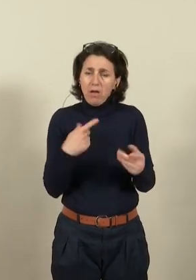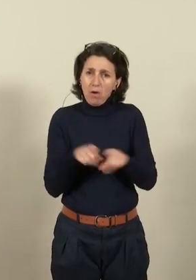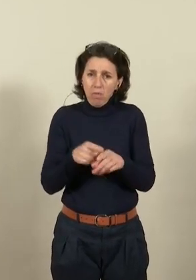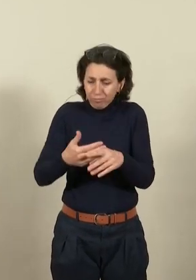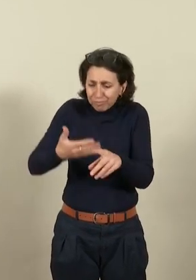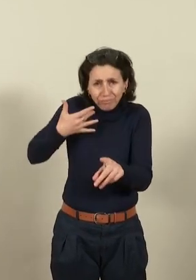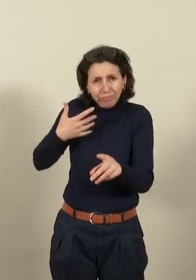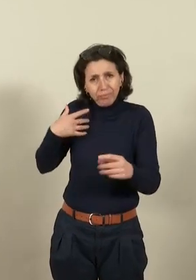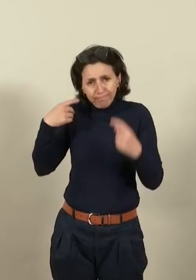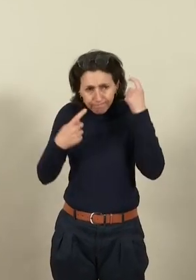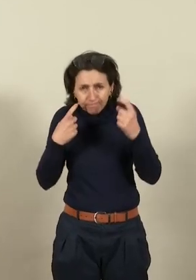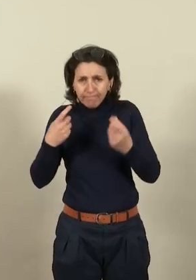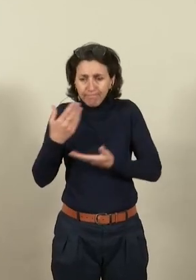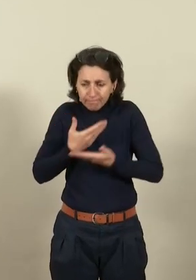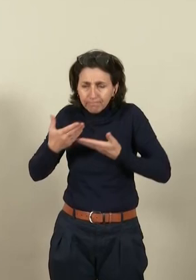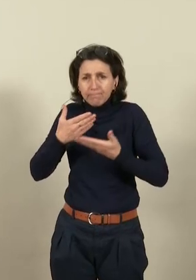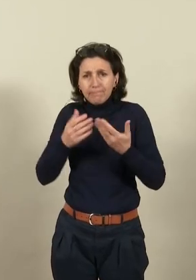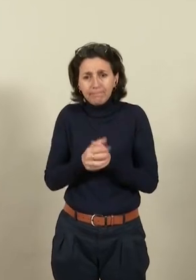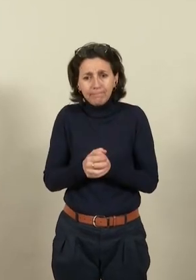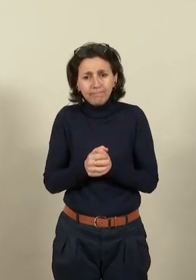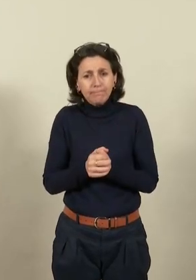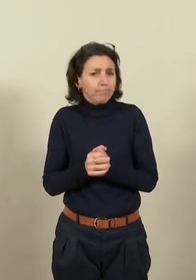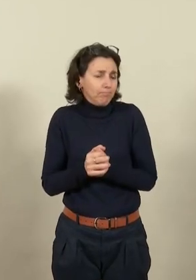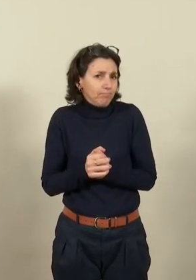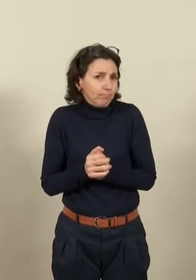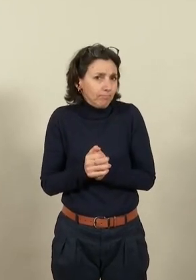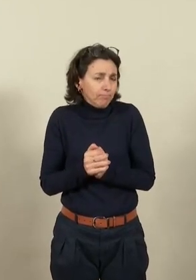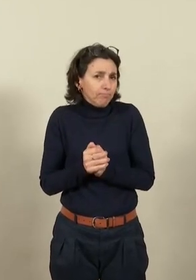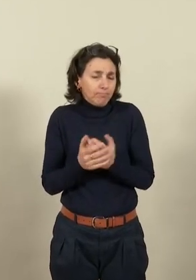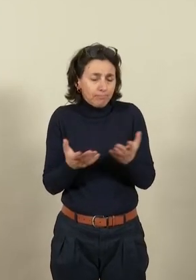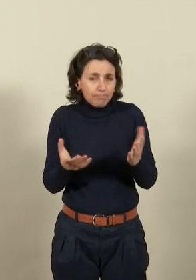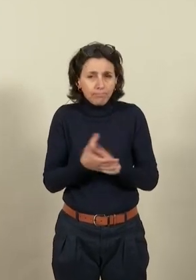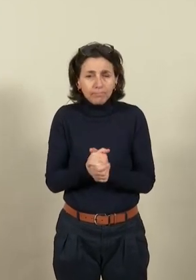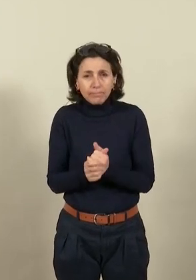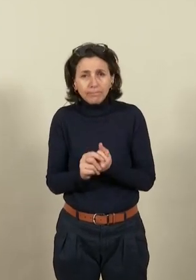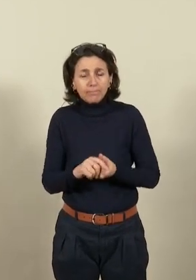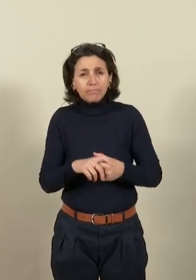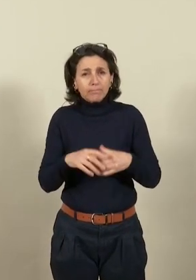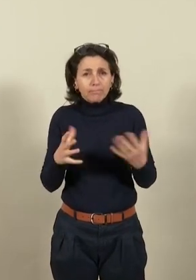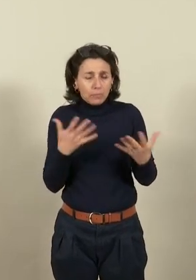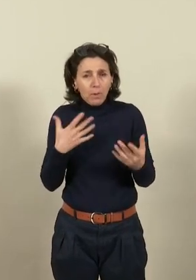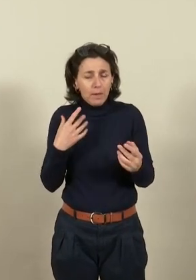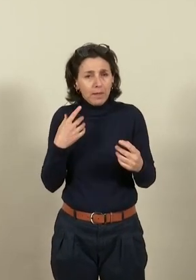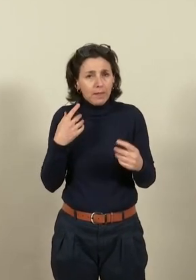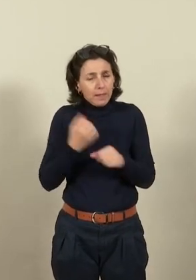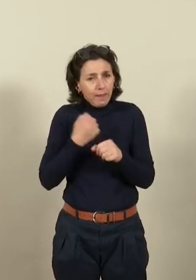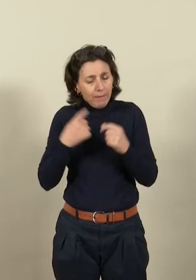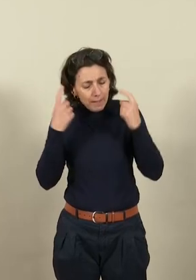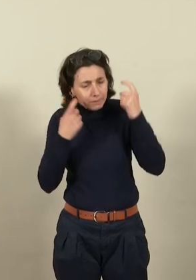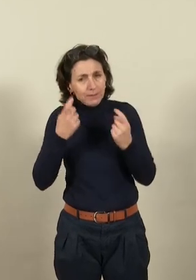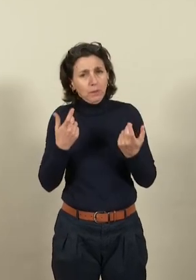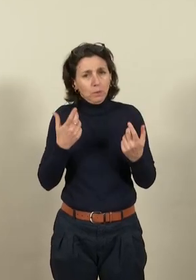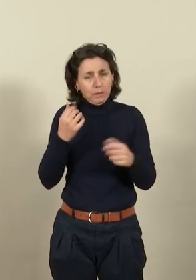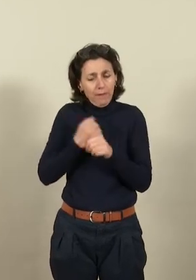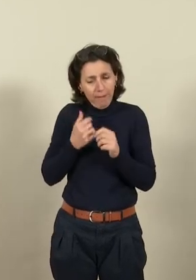d'une d'une euh j'ai envie de dire de de d'un travail de réflexion et d'un travail donc un peu plus étayé des uns et des autres pour